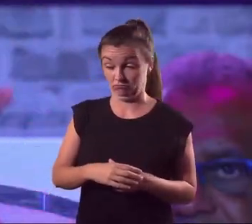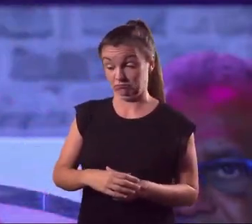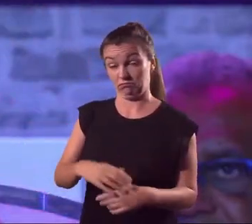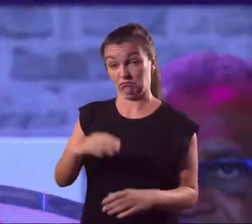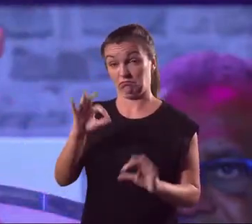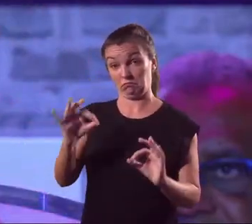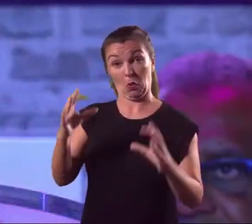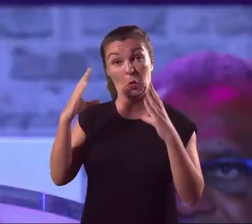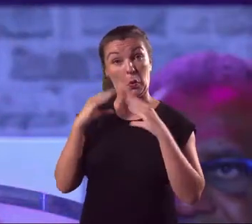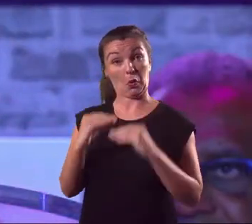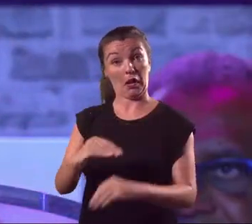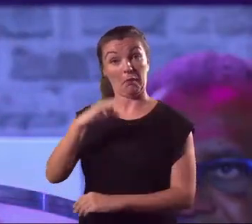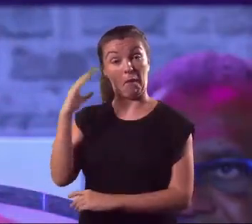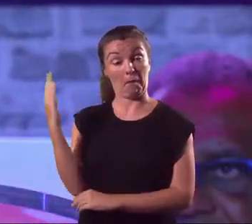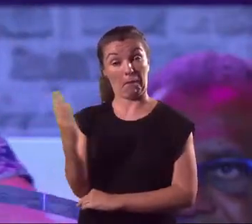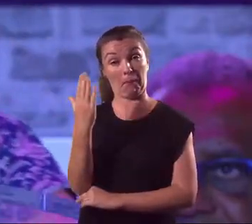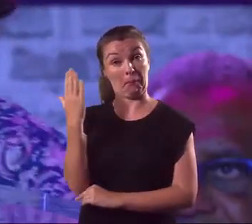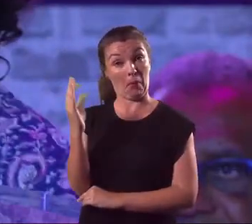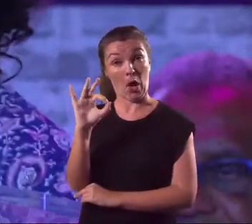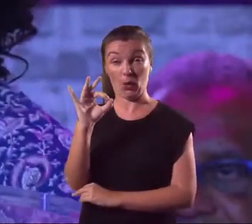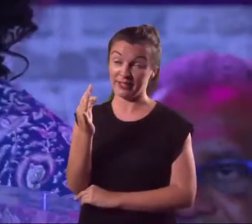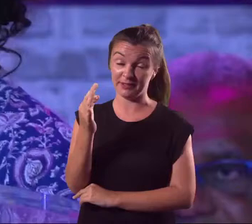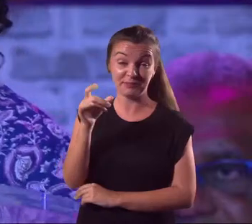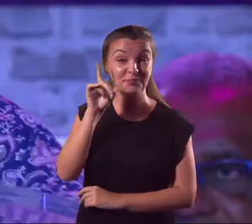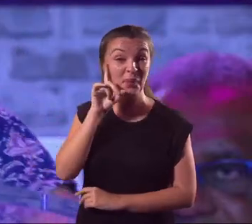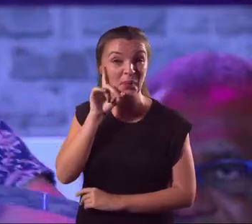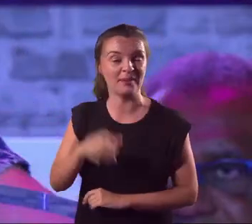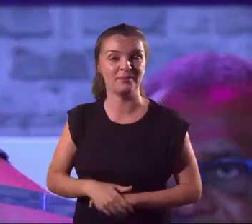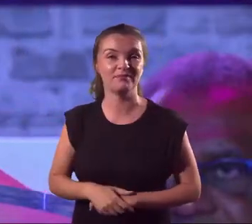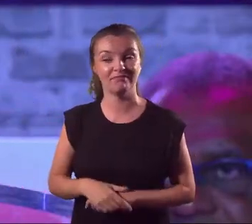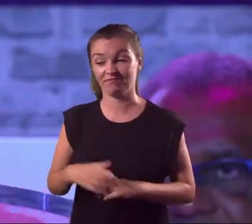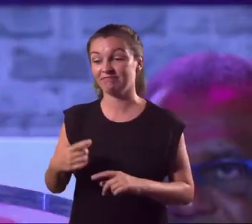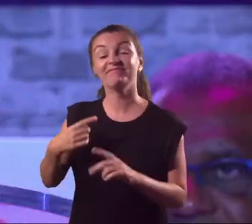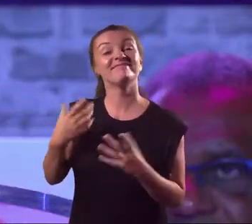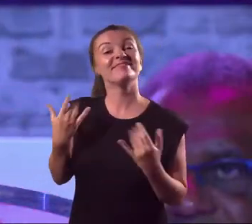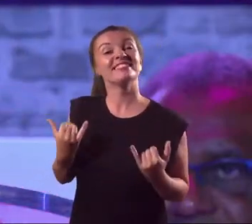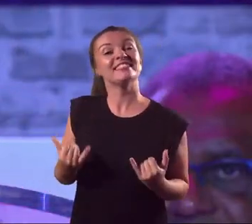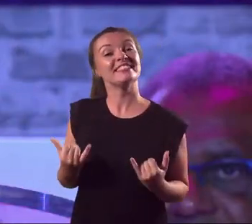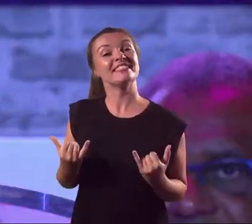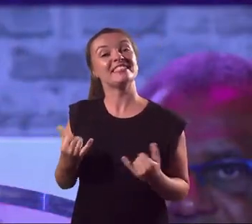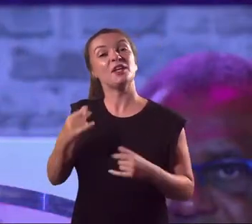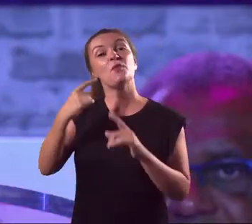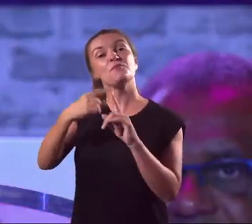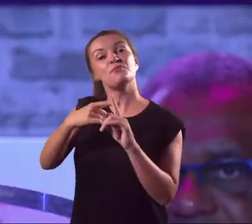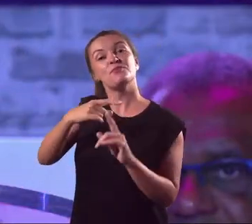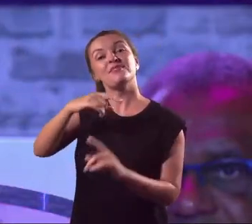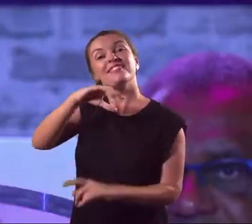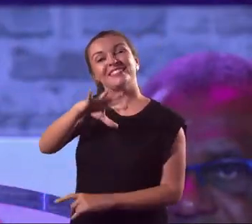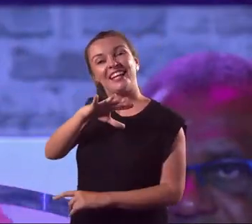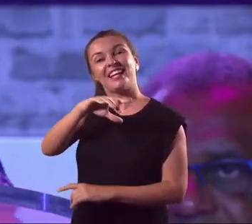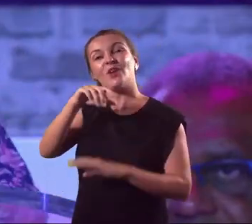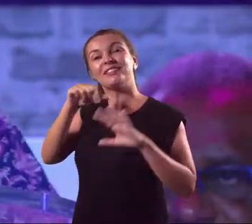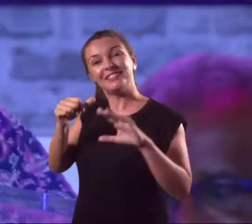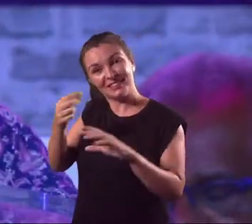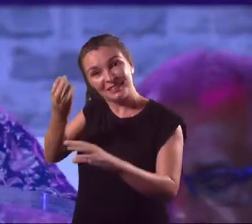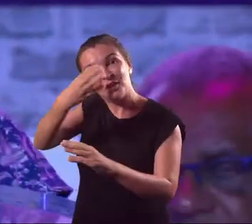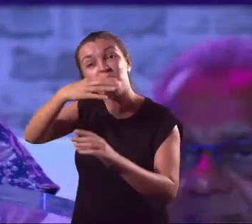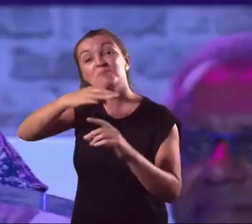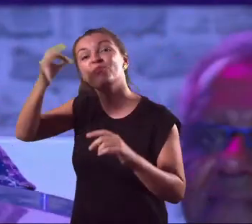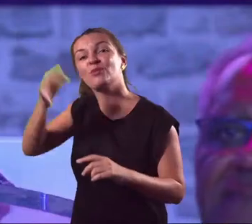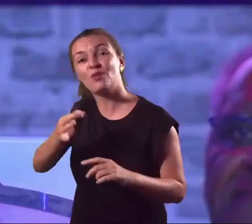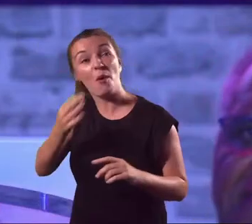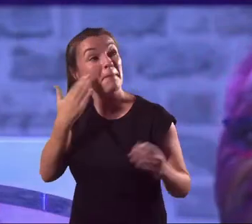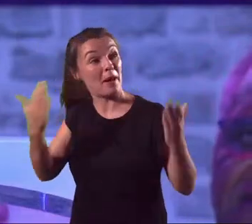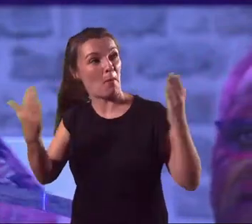efficacité incroyable, parce que non seulement on a plus 56% entre les prix ici, en Guadeloupe et